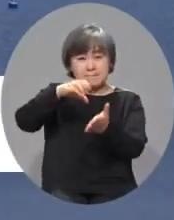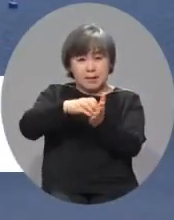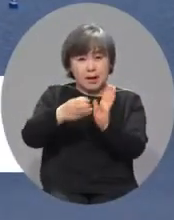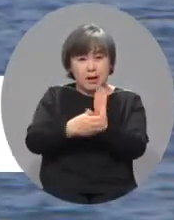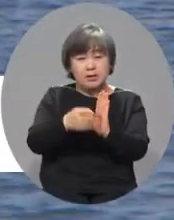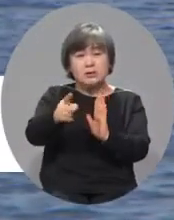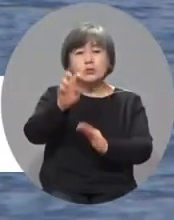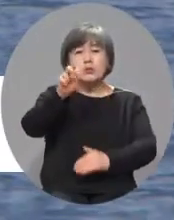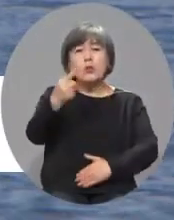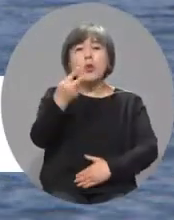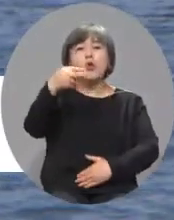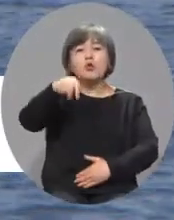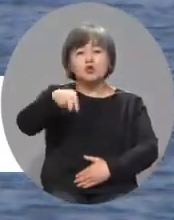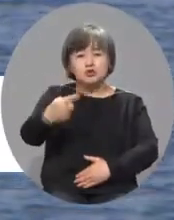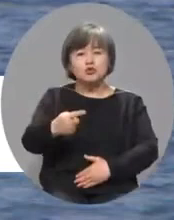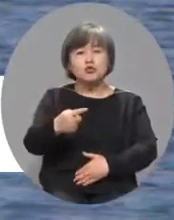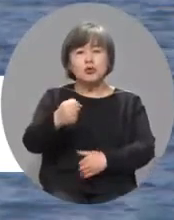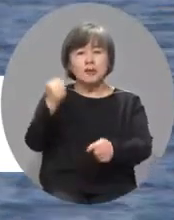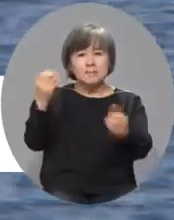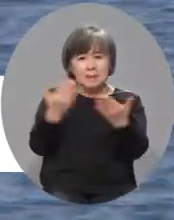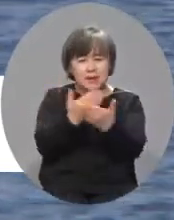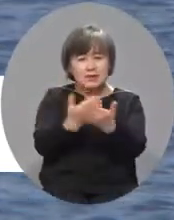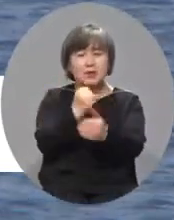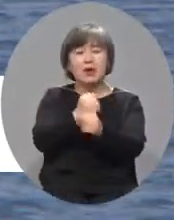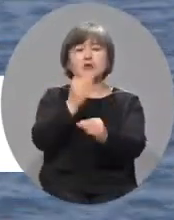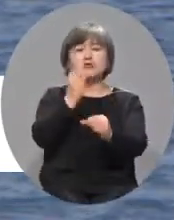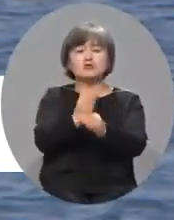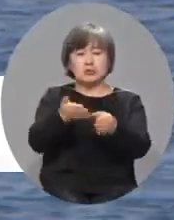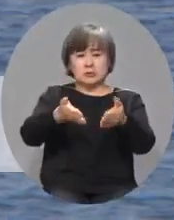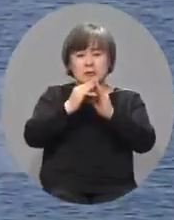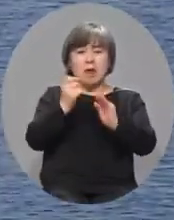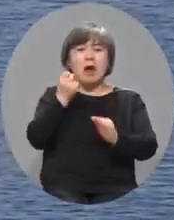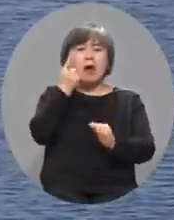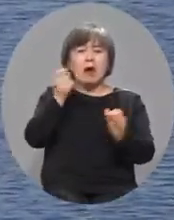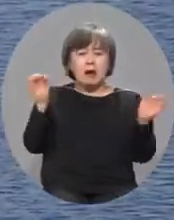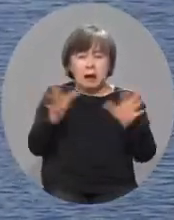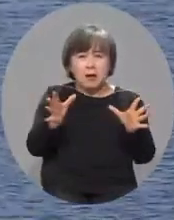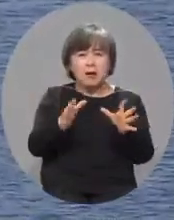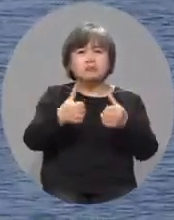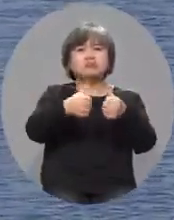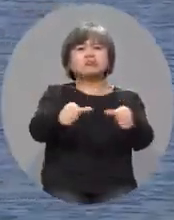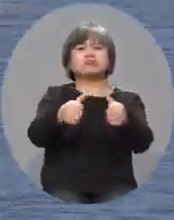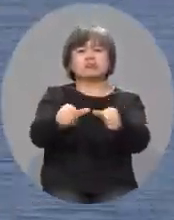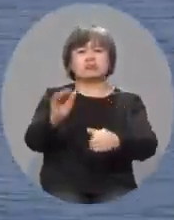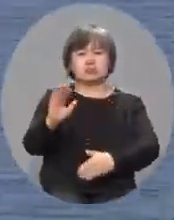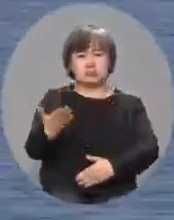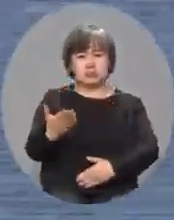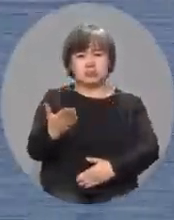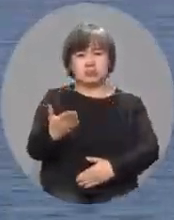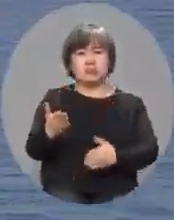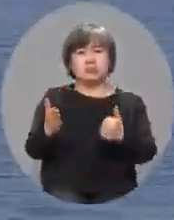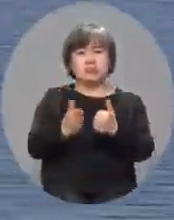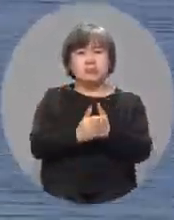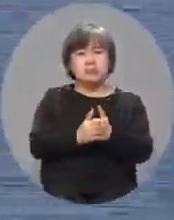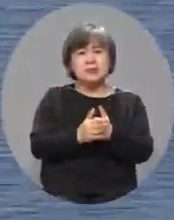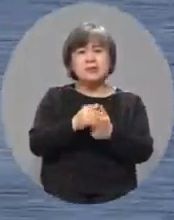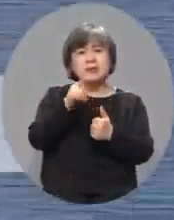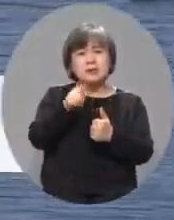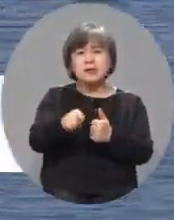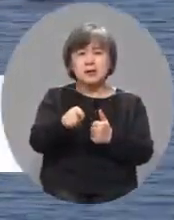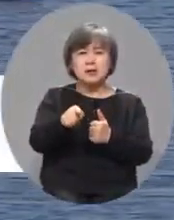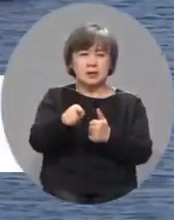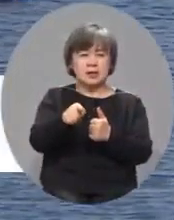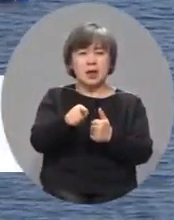태양광 모듈과 시스템 개발이 진행 중인데 설치한 지 불과 한 달여 만에 망가진 겁니다. 파도에 출렁거리는 것